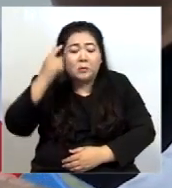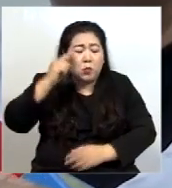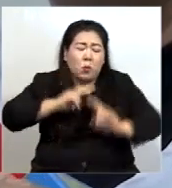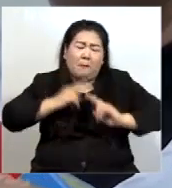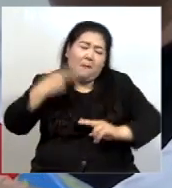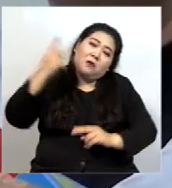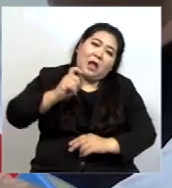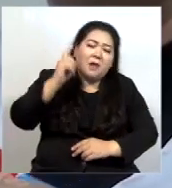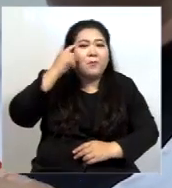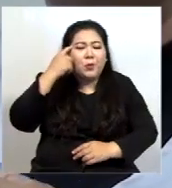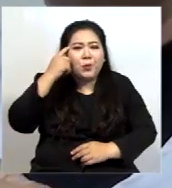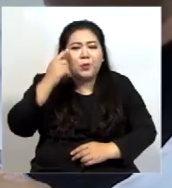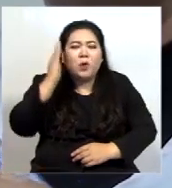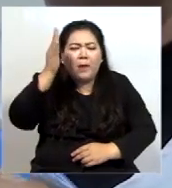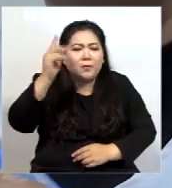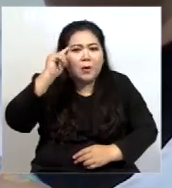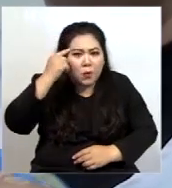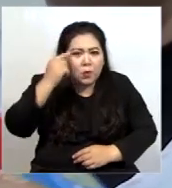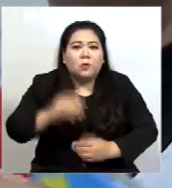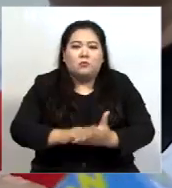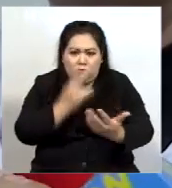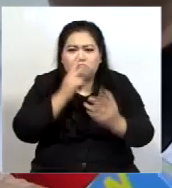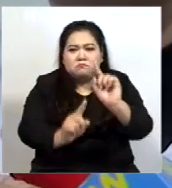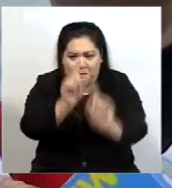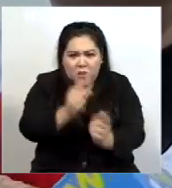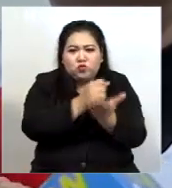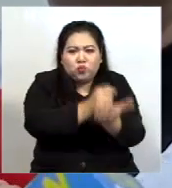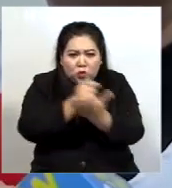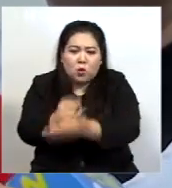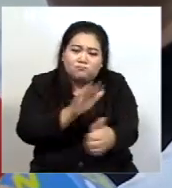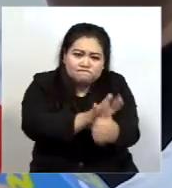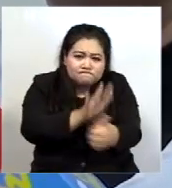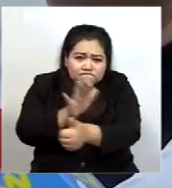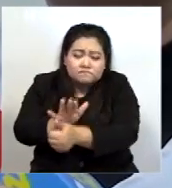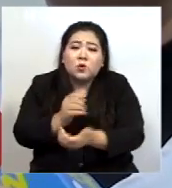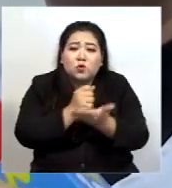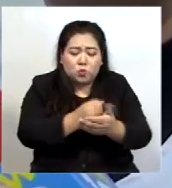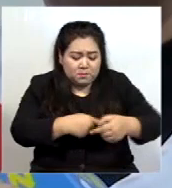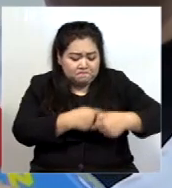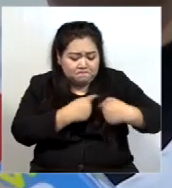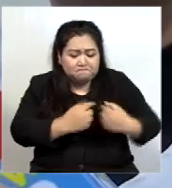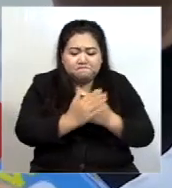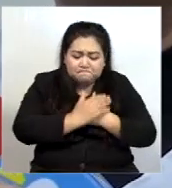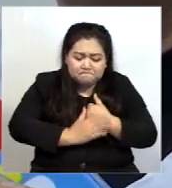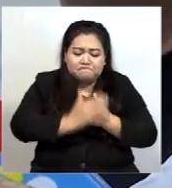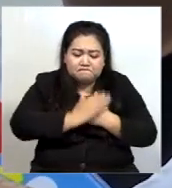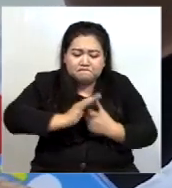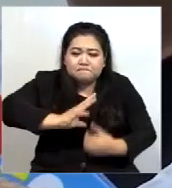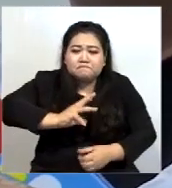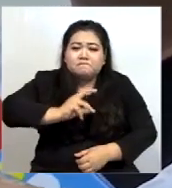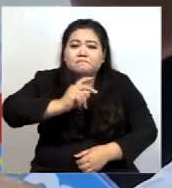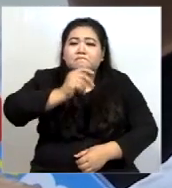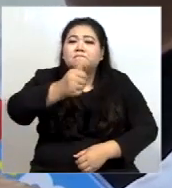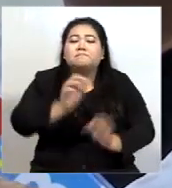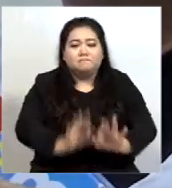ตัวตายหรือเปล่าแต่เมื่อเราได้ประเมินแล้วนะครับเราก็เข้าไปเรียกว่าเยียวยาทางจิตใจนะครับก็เป็นการปฐมพยาบาลทางจิต